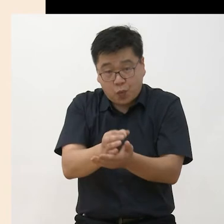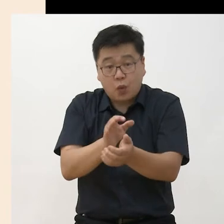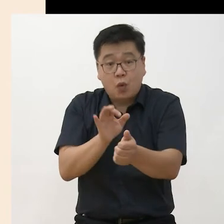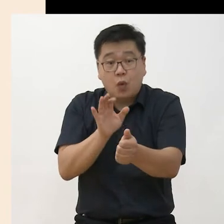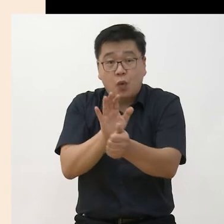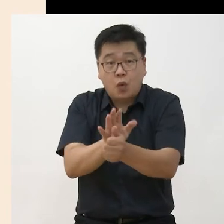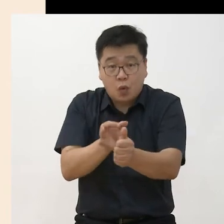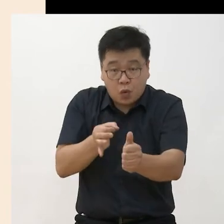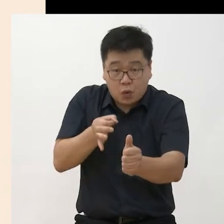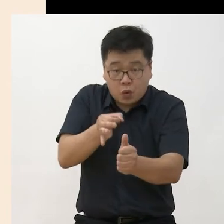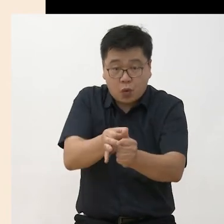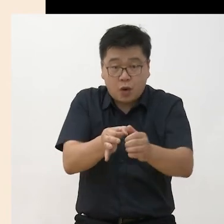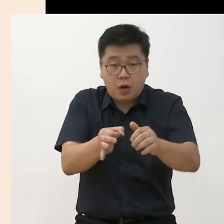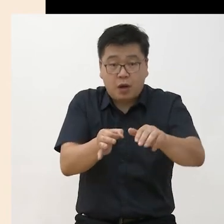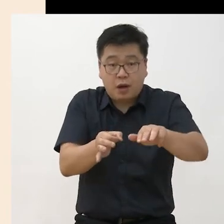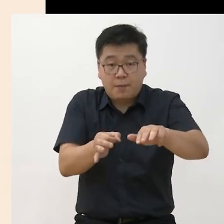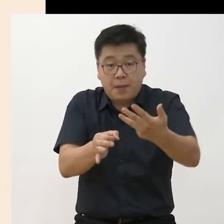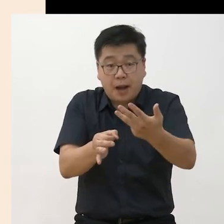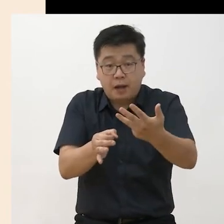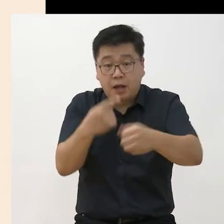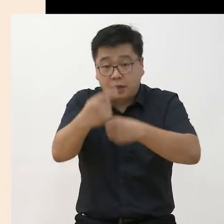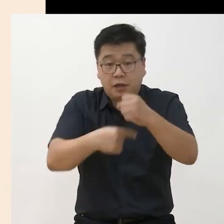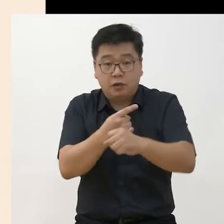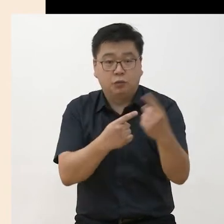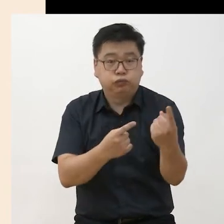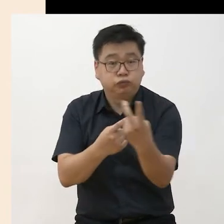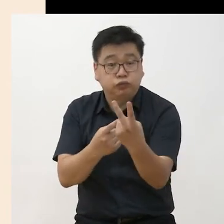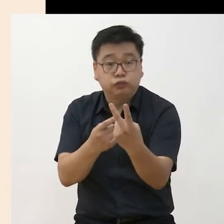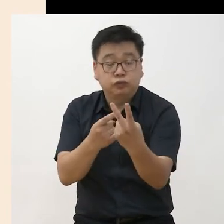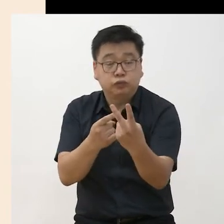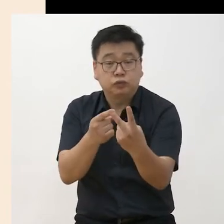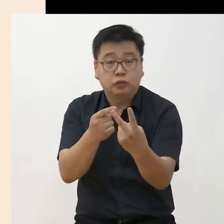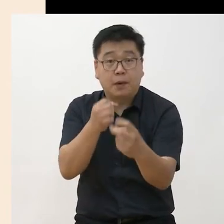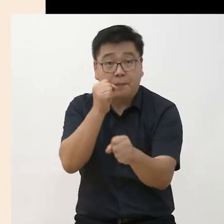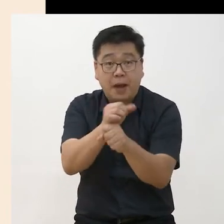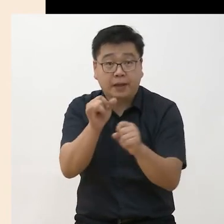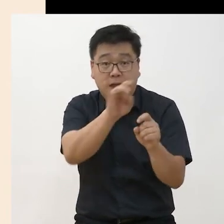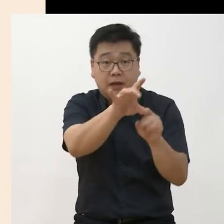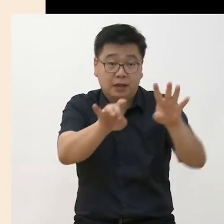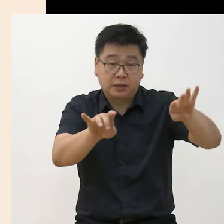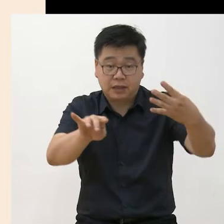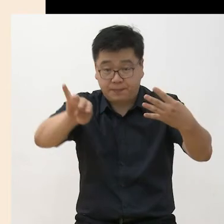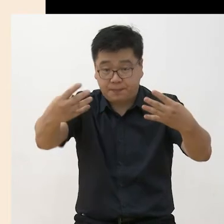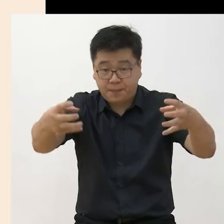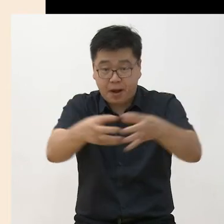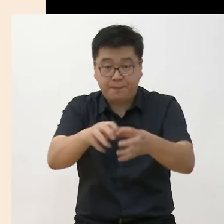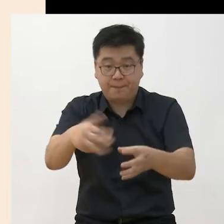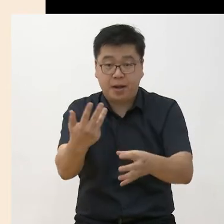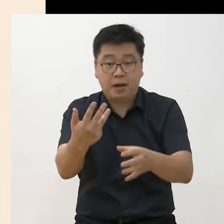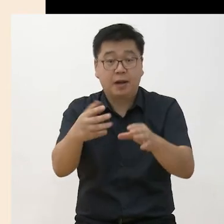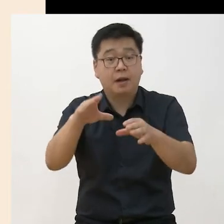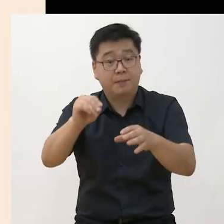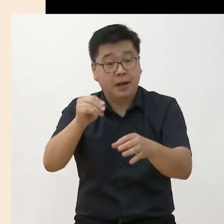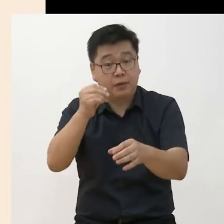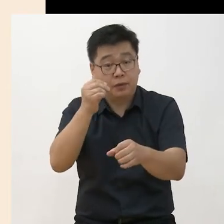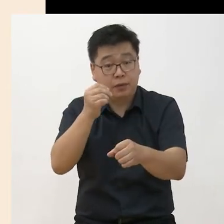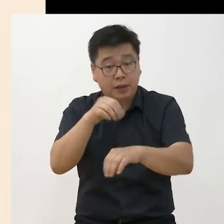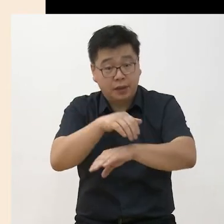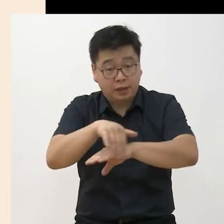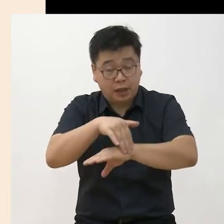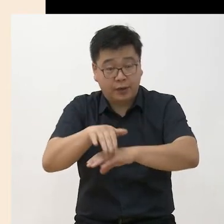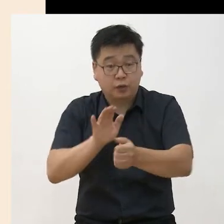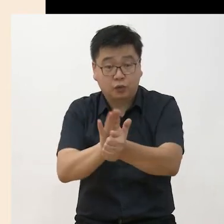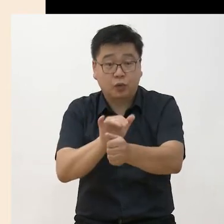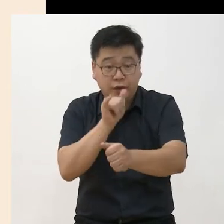금액이 최소 800만 원 이상은 되도록 그렇게 이제 지금 저희가 이제 계획을 설정을 해가지고 이제 준비를 하고자